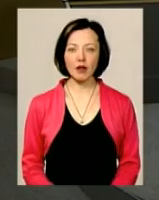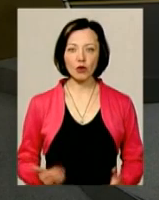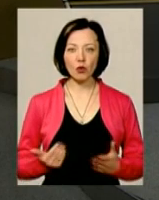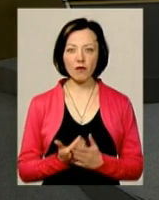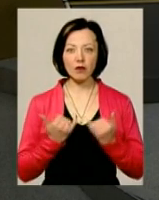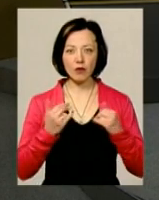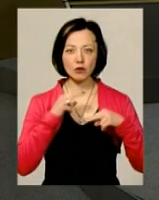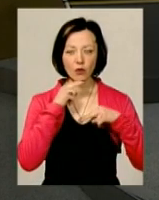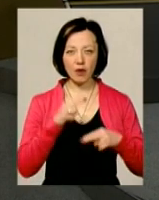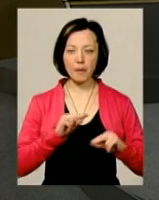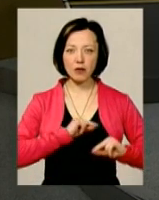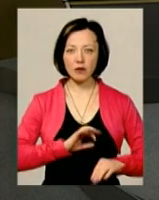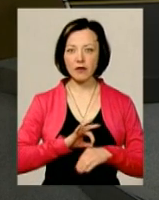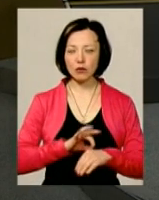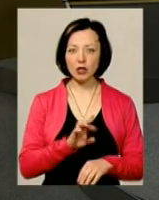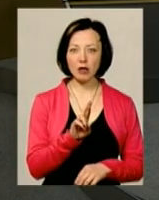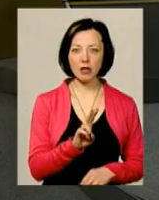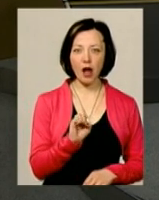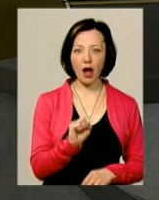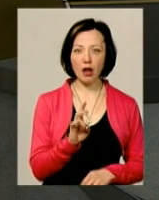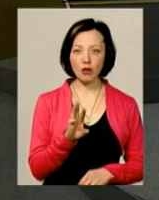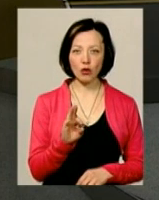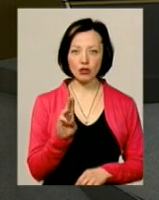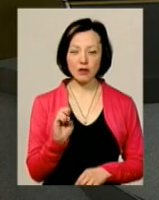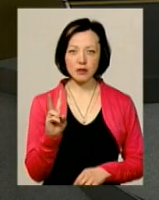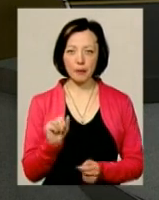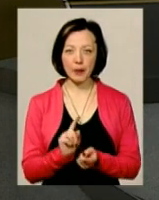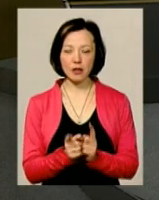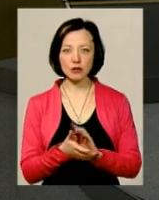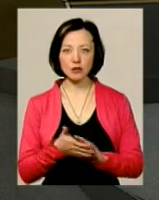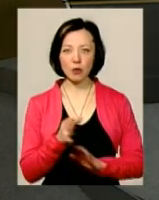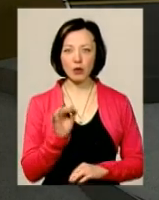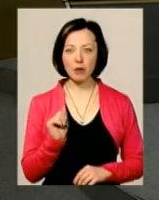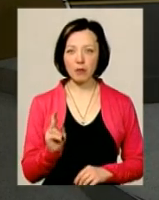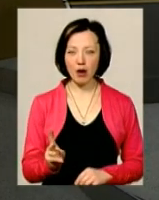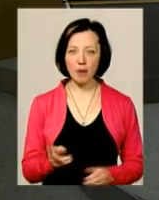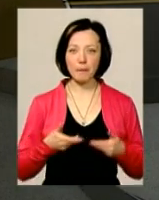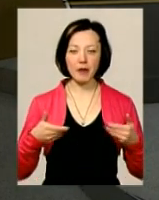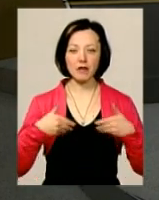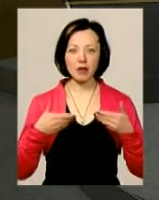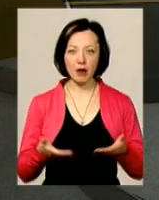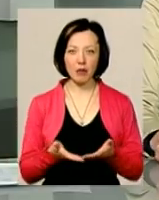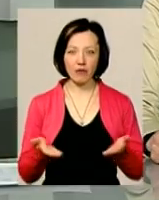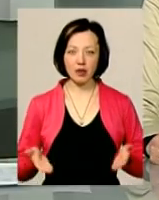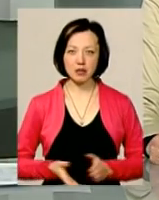Новини до вашої уваги. В студії працюють ведуча Ярослава Антошевська, перекладач на жестову мову Ольга Рибак. Ми вітаємо